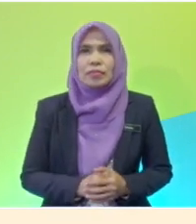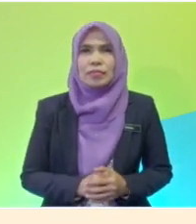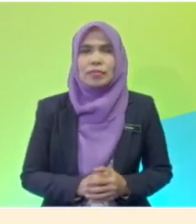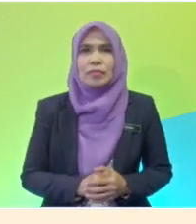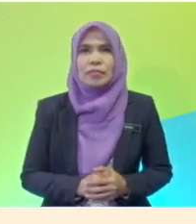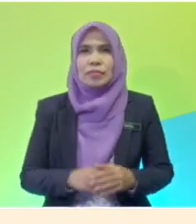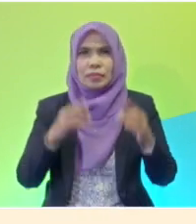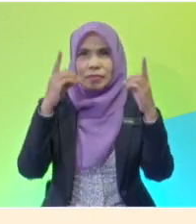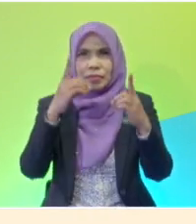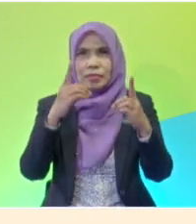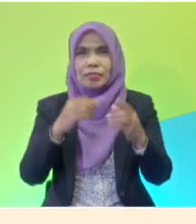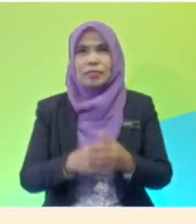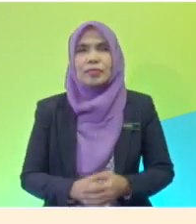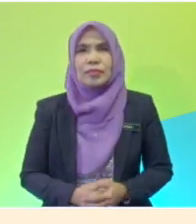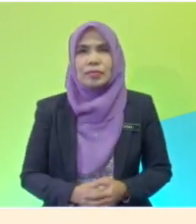maksudnya